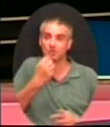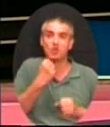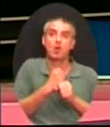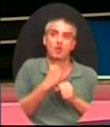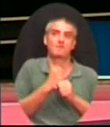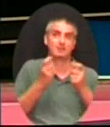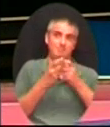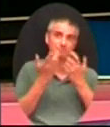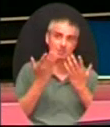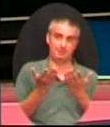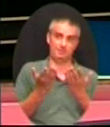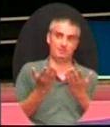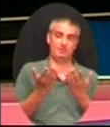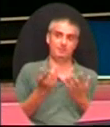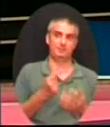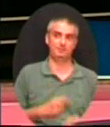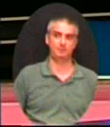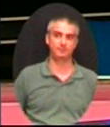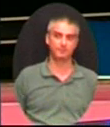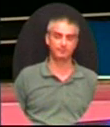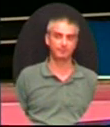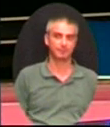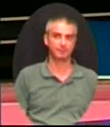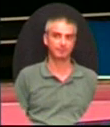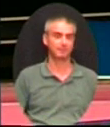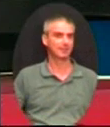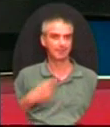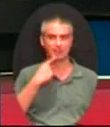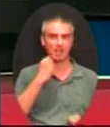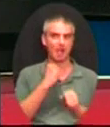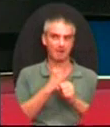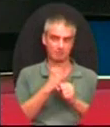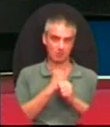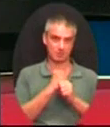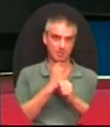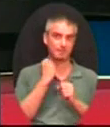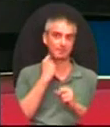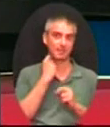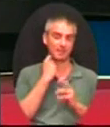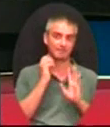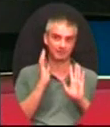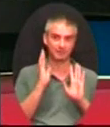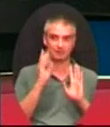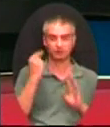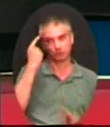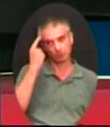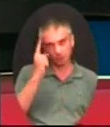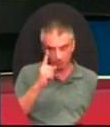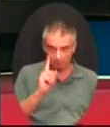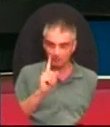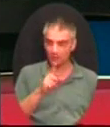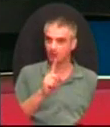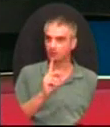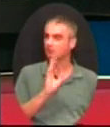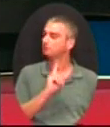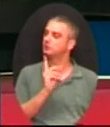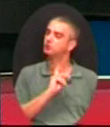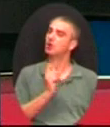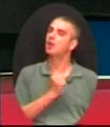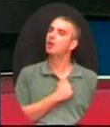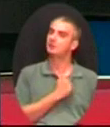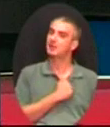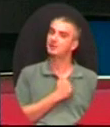שעובדים בחברה. וזה פותח. קודם כל שעבודה ביקב לפחות של יין למי שלא